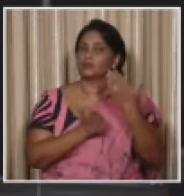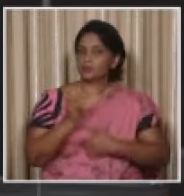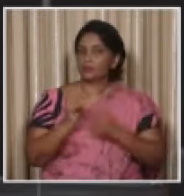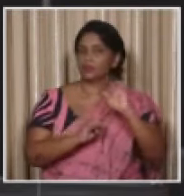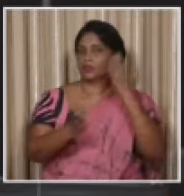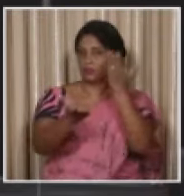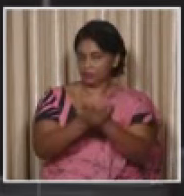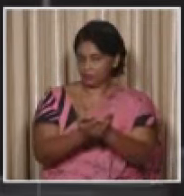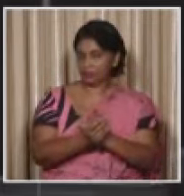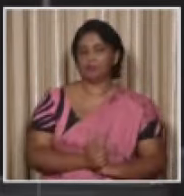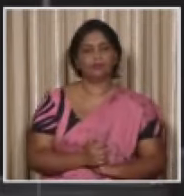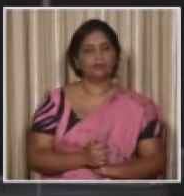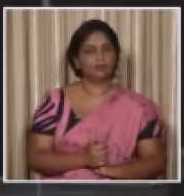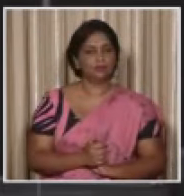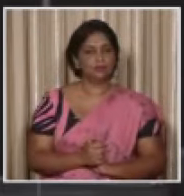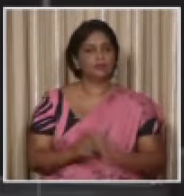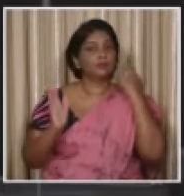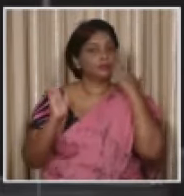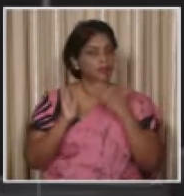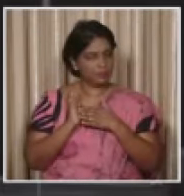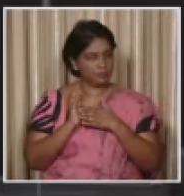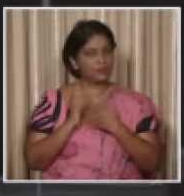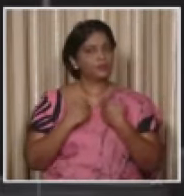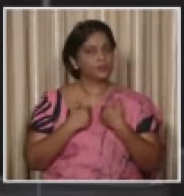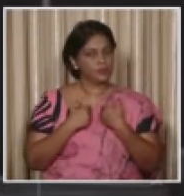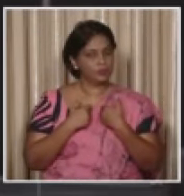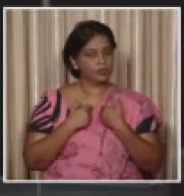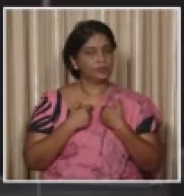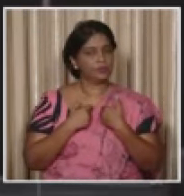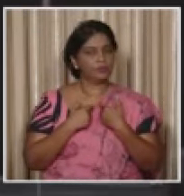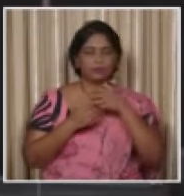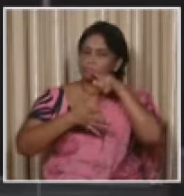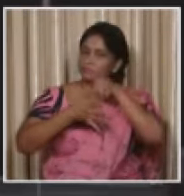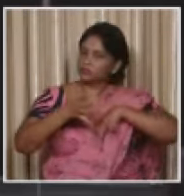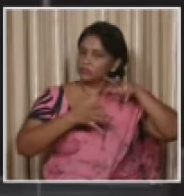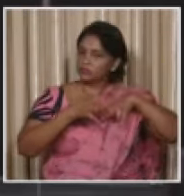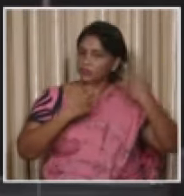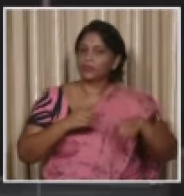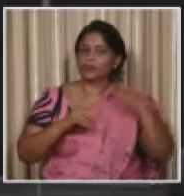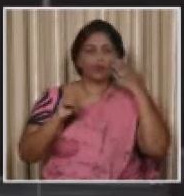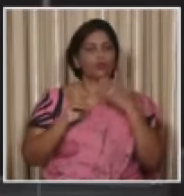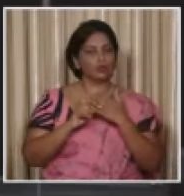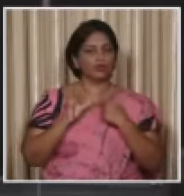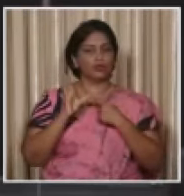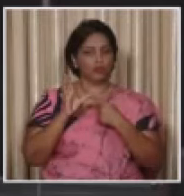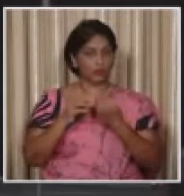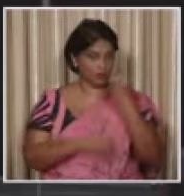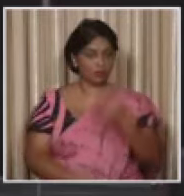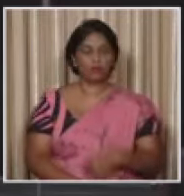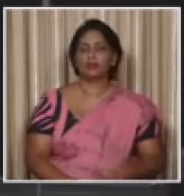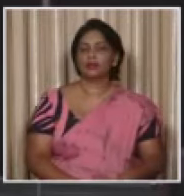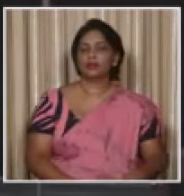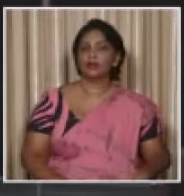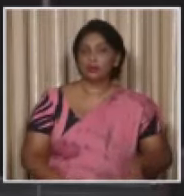පාර්ලිමේන්තුවේ ඉදිරිපත් කළා තියෙනවා. ඒ පිළිබඳව අද අපි පරිශීලනය කරලා අපි සම්බන්ධයෙන් පිළිතුරක් ලබා දෙන්නම්.